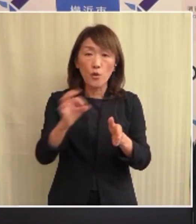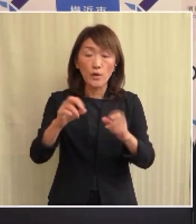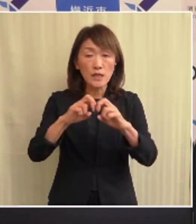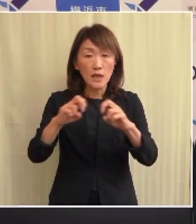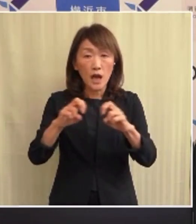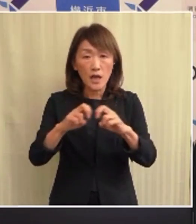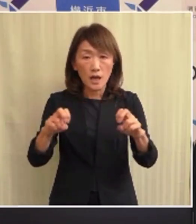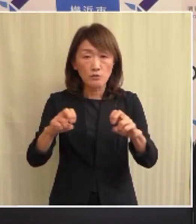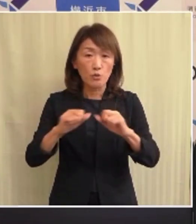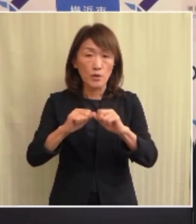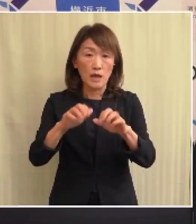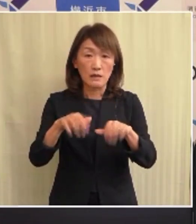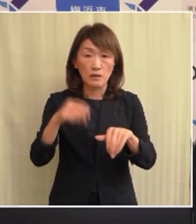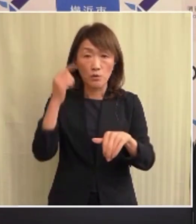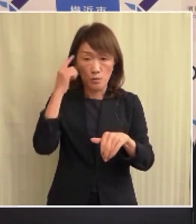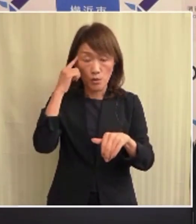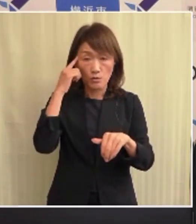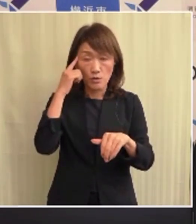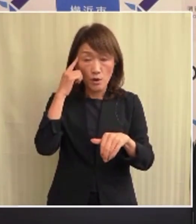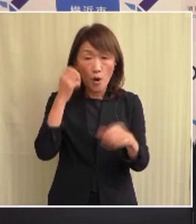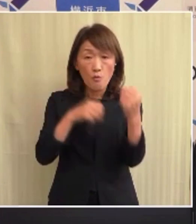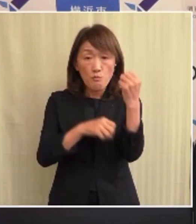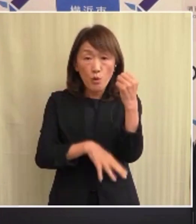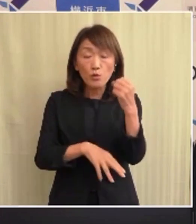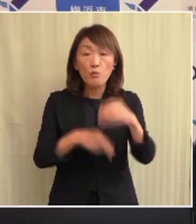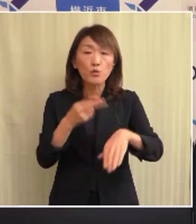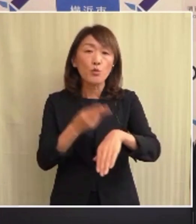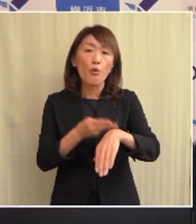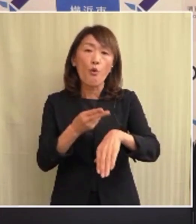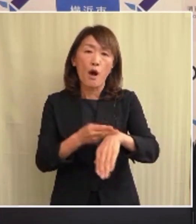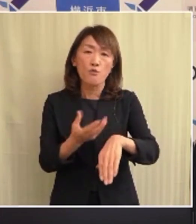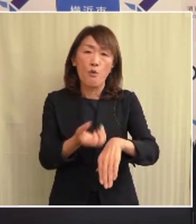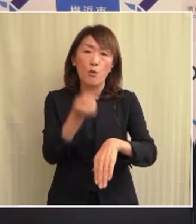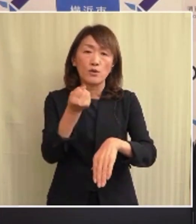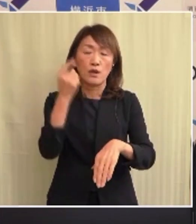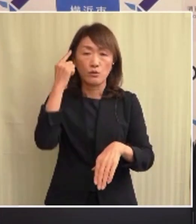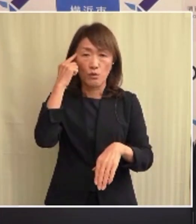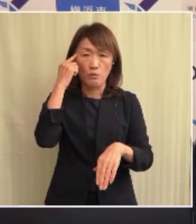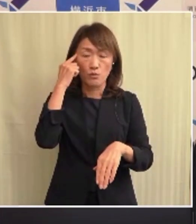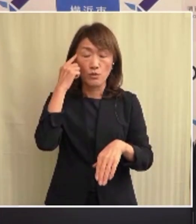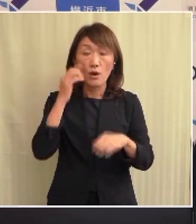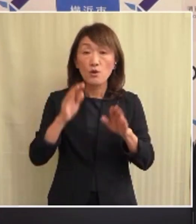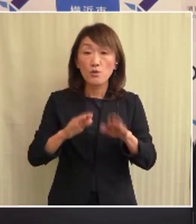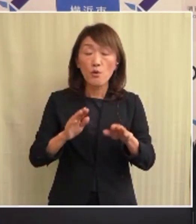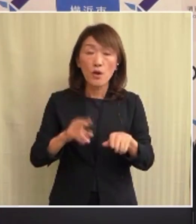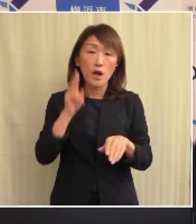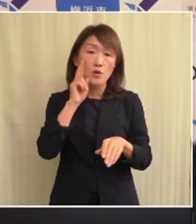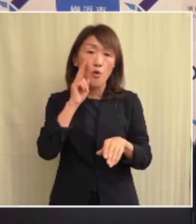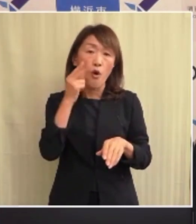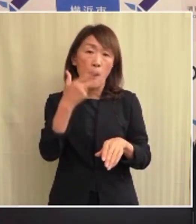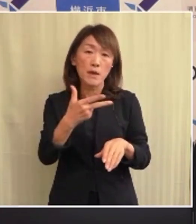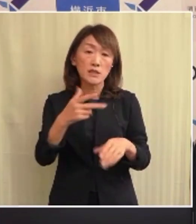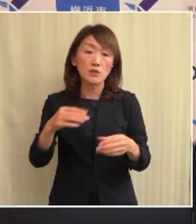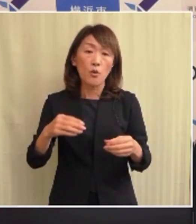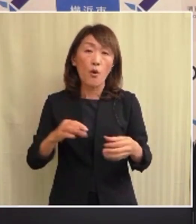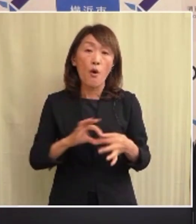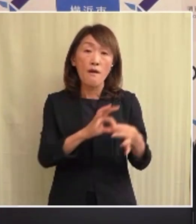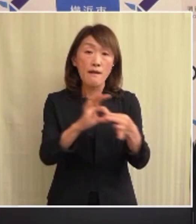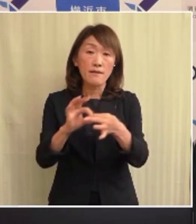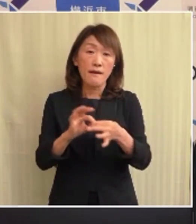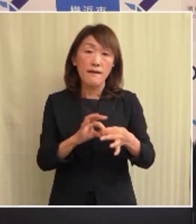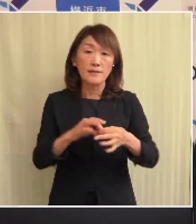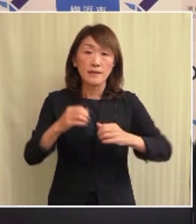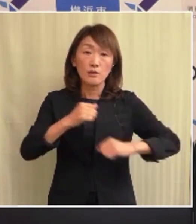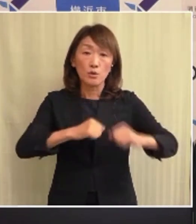あらゆる商品にされてきて、もともともうノウハウの積み重ねあると思うんですけど、今回その横浜市と連携して取り組まれること